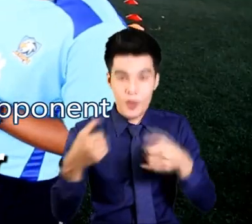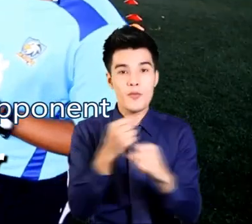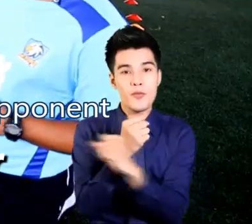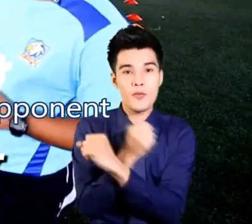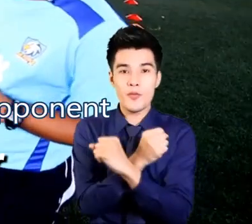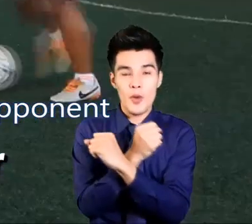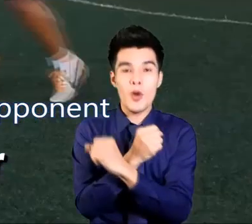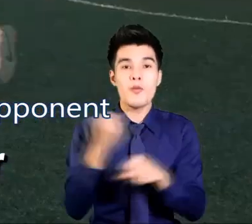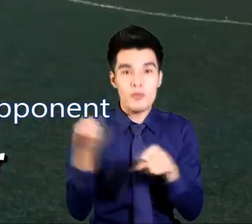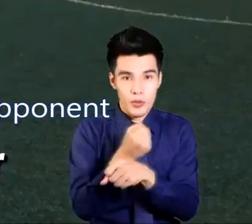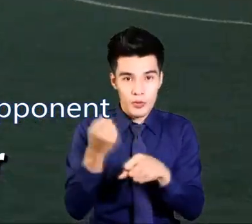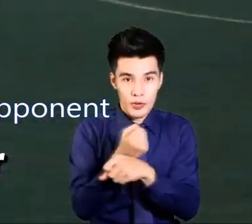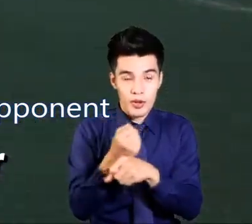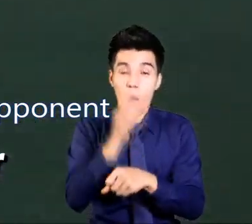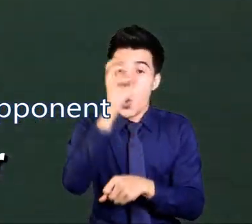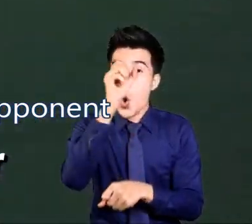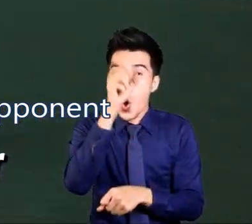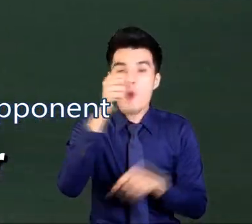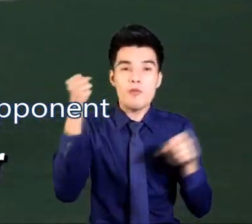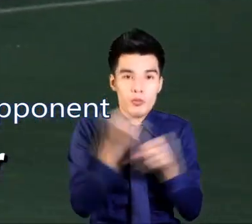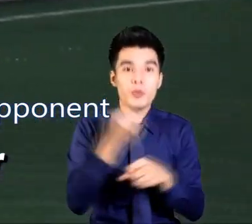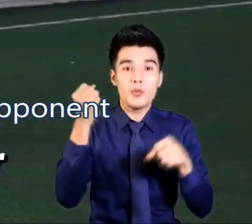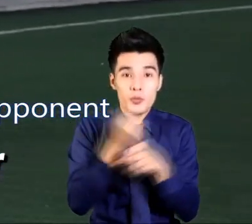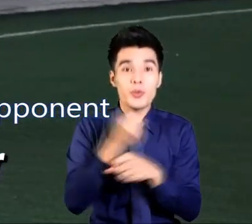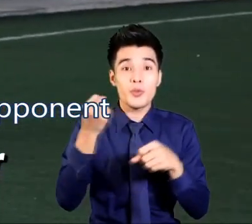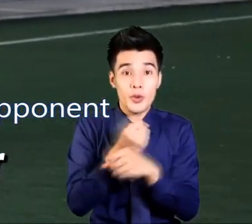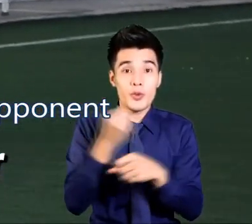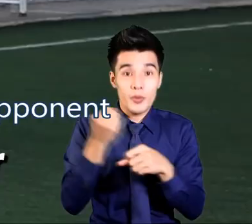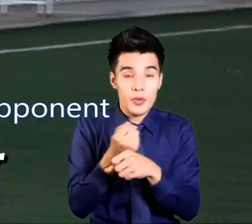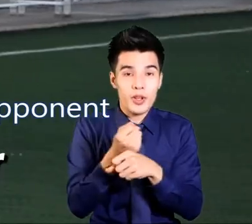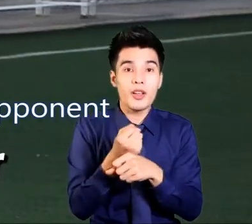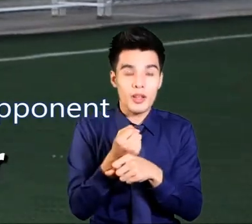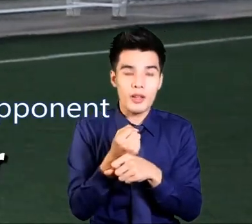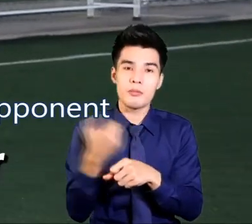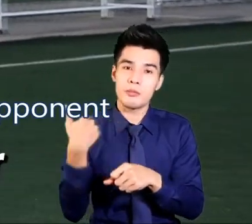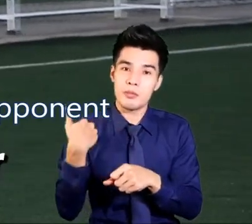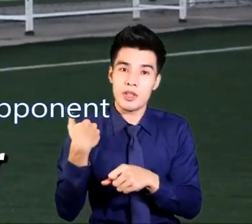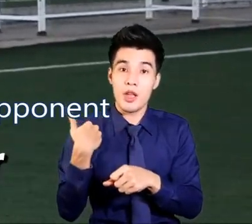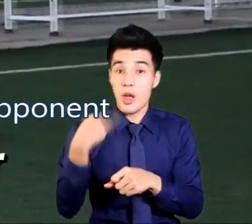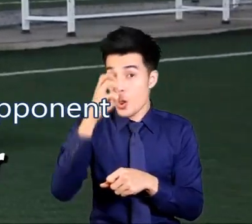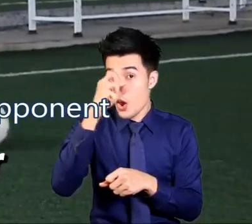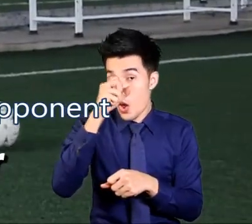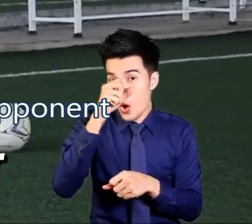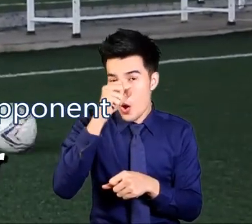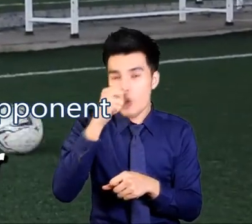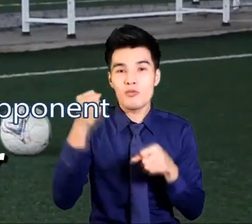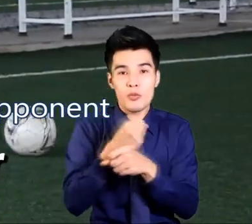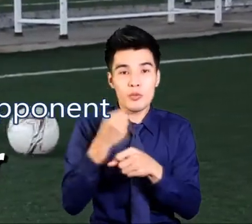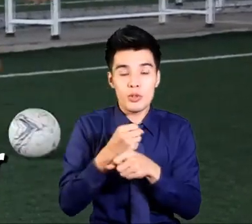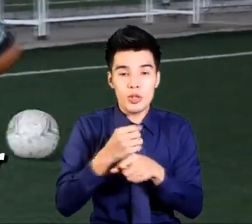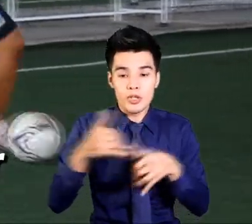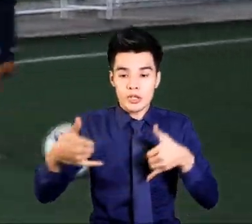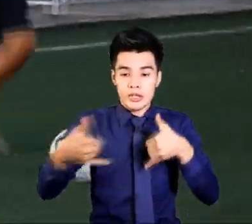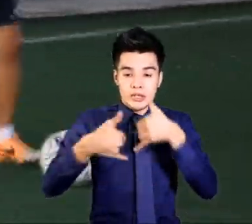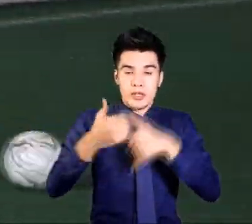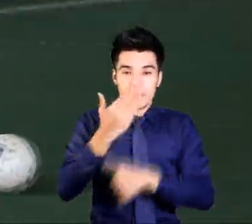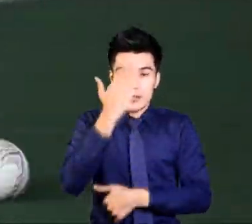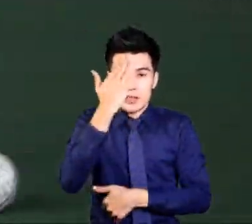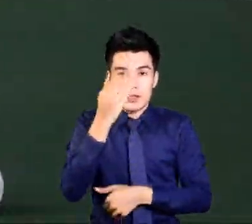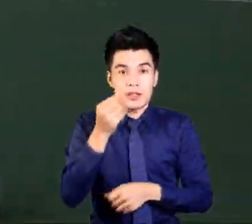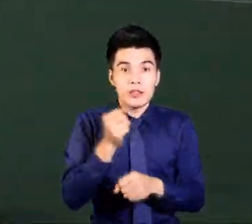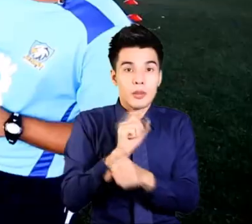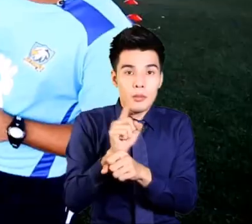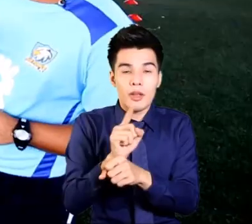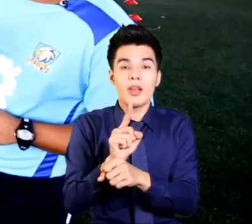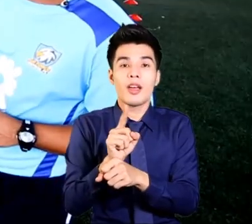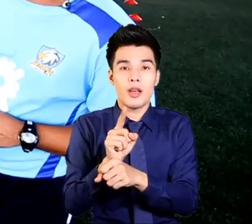ไหนนะครับน้องๆฝึกเยอะๆนะครับอย่างน้อยการเล่นคู่ต่อสู้กับคู่ต่อสู้ที่เจอกับสถานการณ์ที่บีบคั้นเราจะสามารถหนีเขต่อสู้